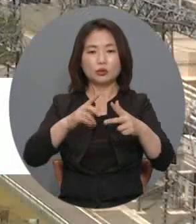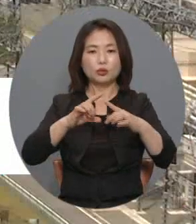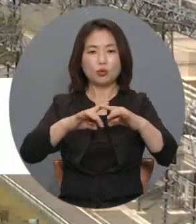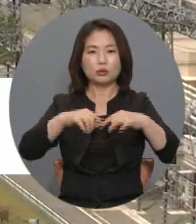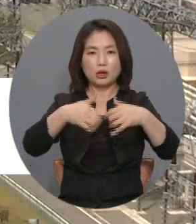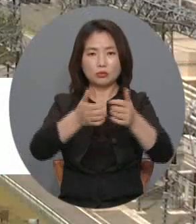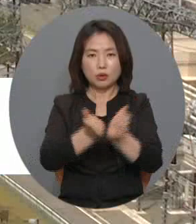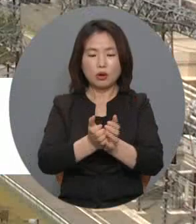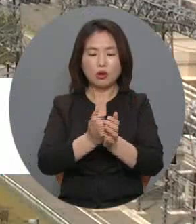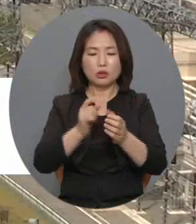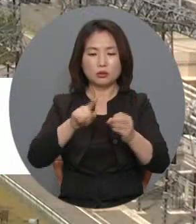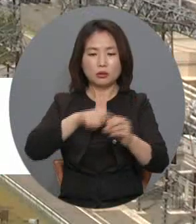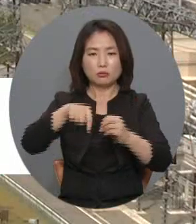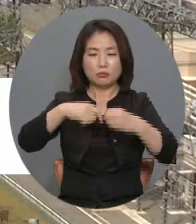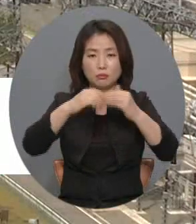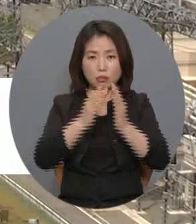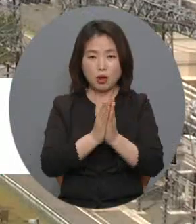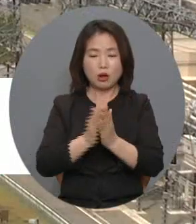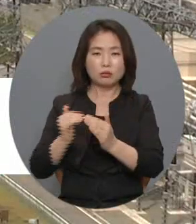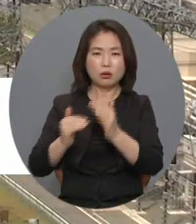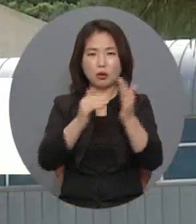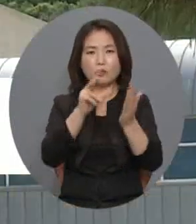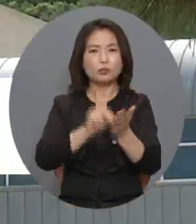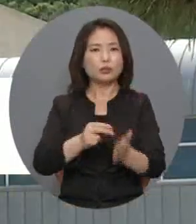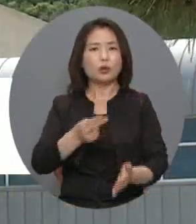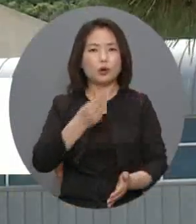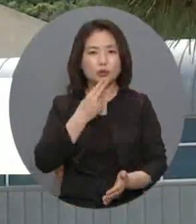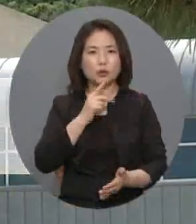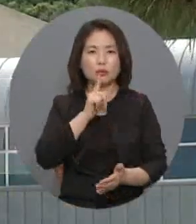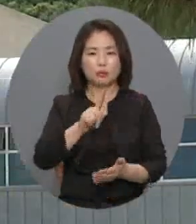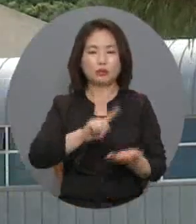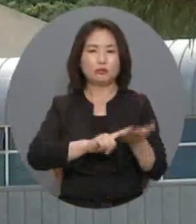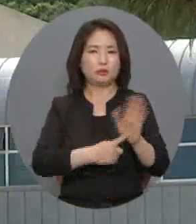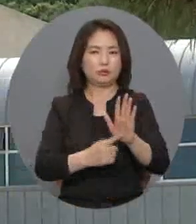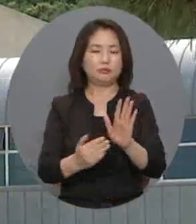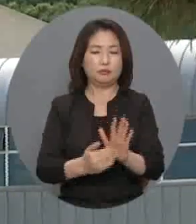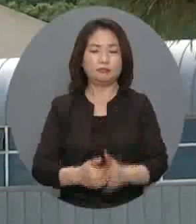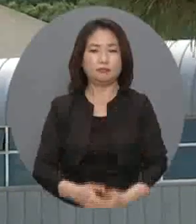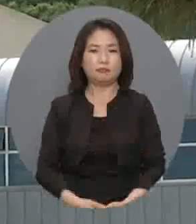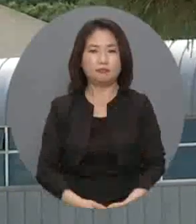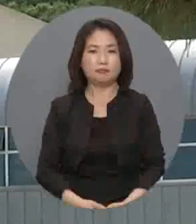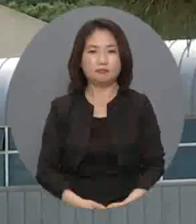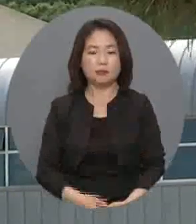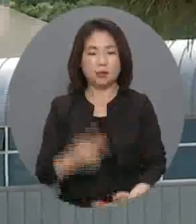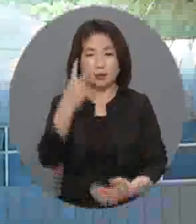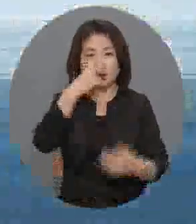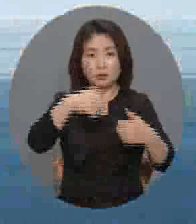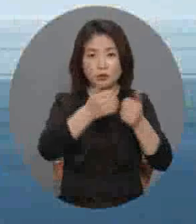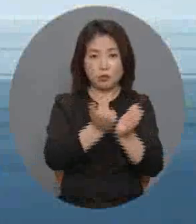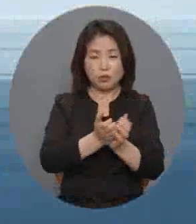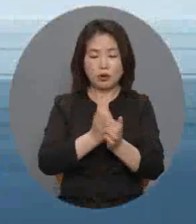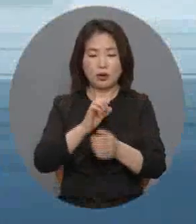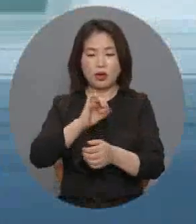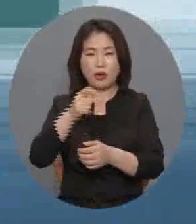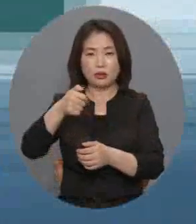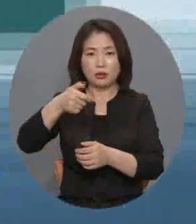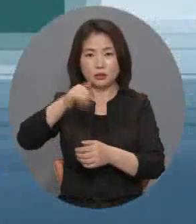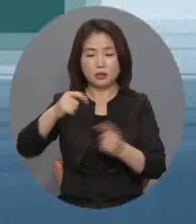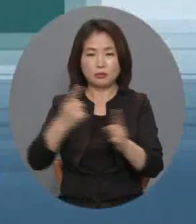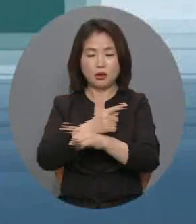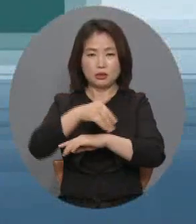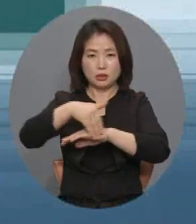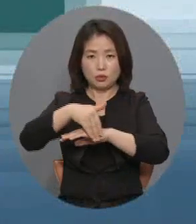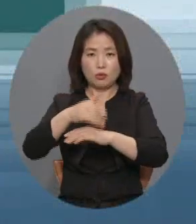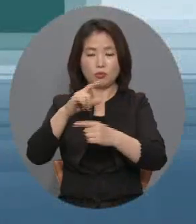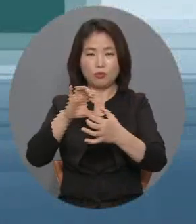산업통상자원부의 탈원전 에너지 정책 수립 과정에 절차적 문제가 없다고 결론 내렸습니다. 감사원은 에너지 전환 로드맵 분야